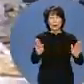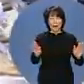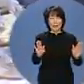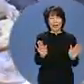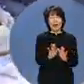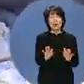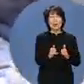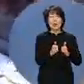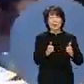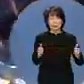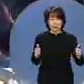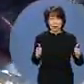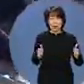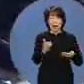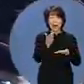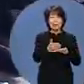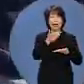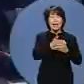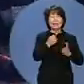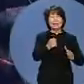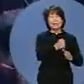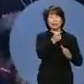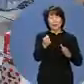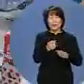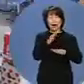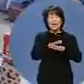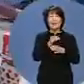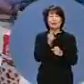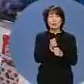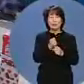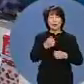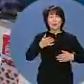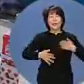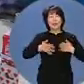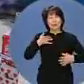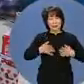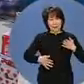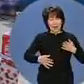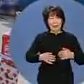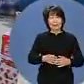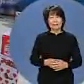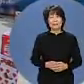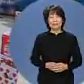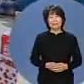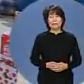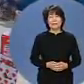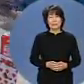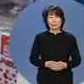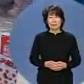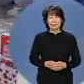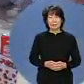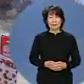参加した子どもたちはケーキ作りやクラフト体験などを楽しみました。